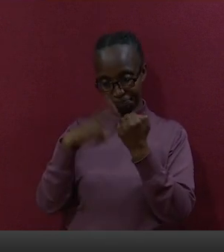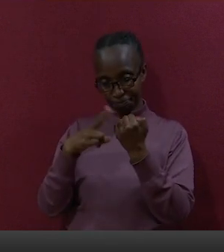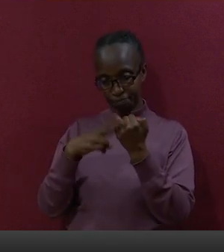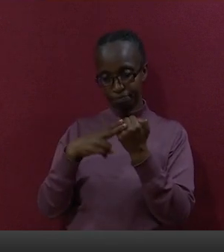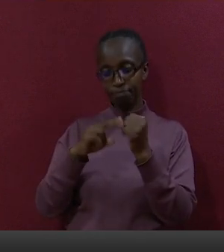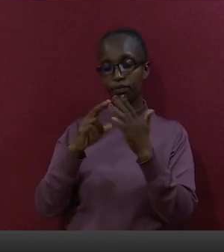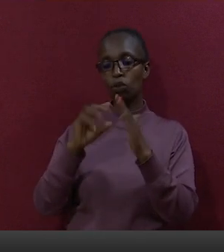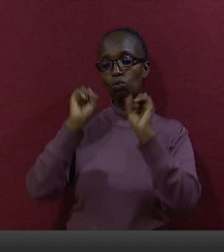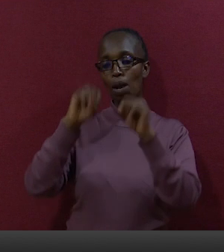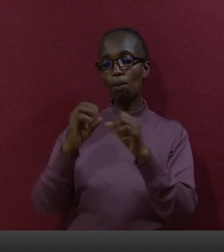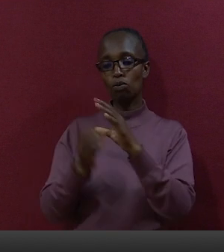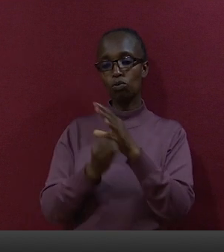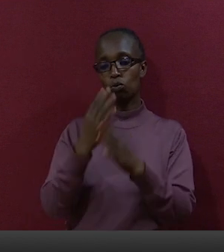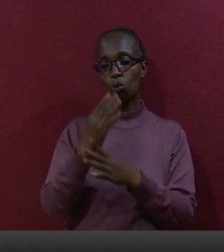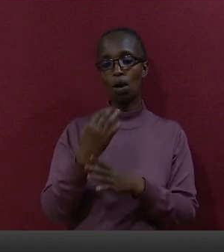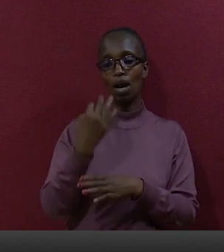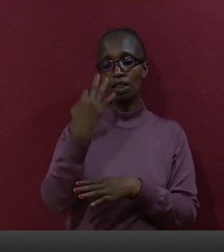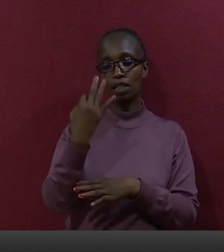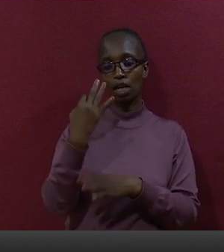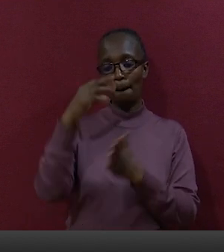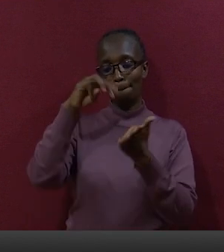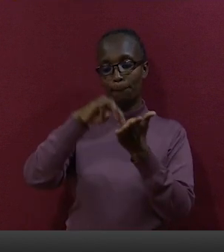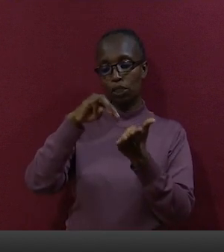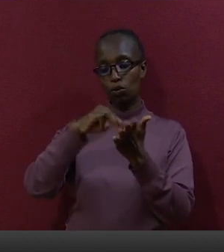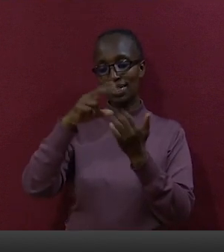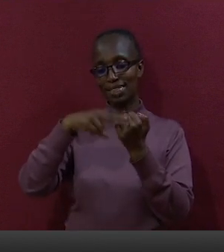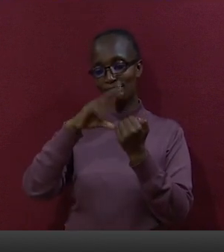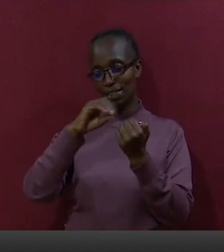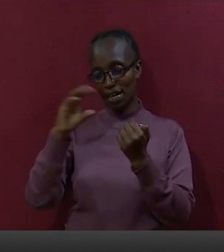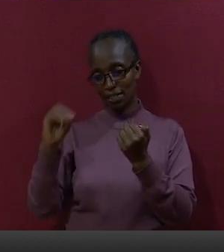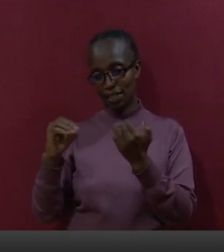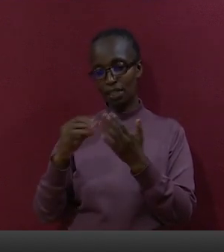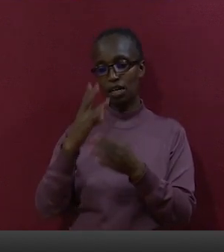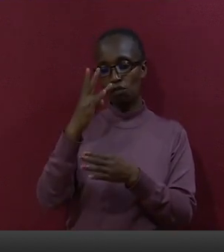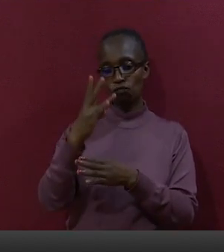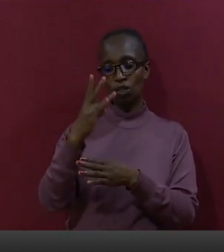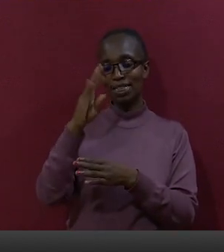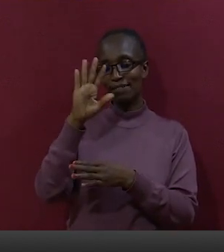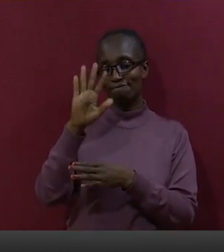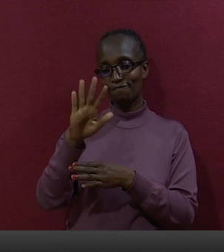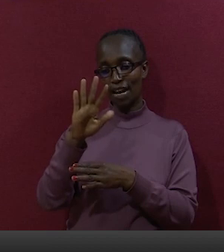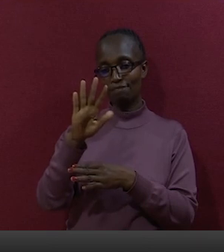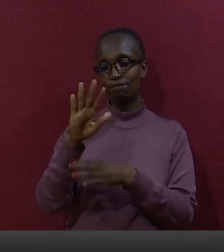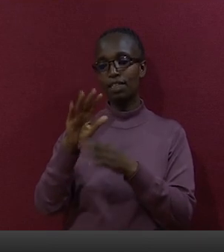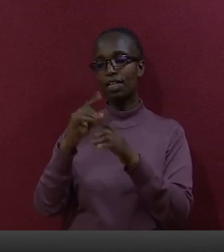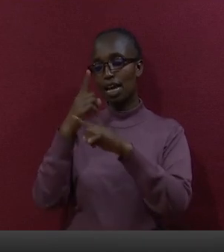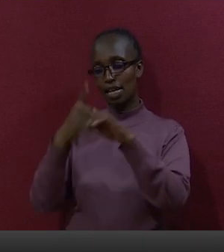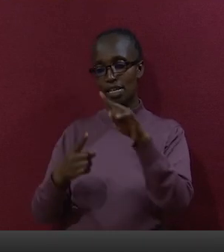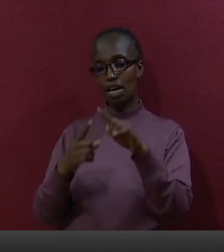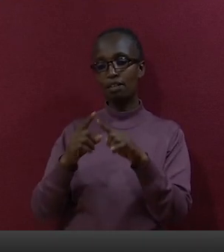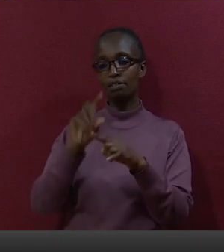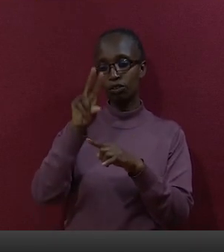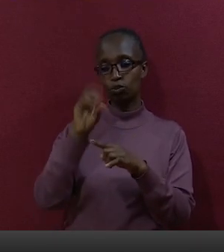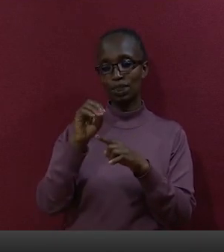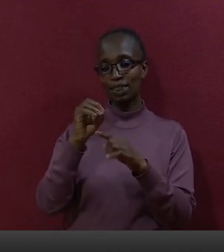rais alisema mwaka 2017 wakulima waliweza kuzalisha magunia milioni 39, mwaka 2018 magunia